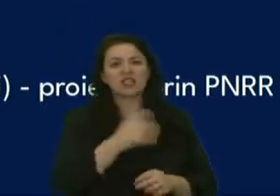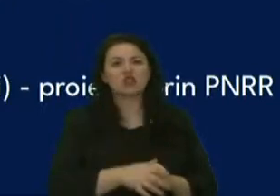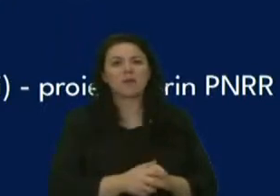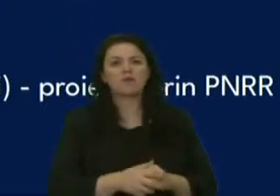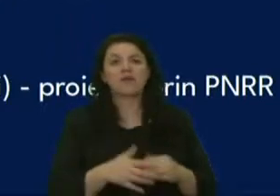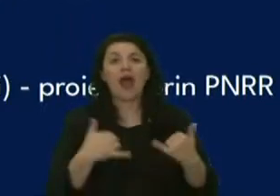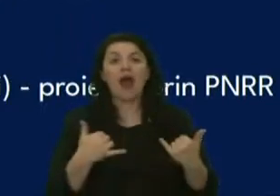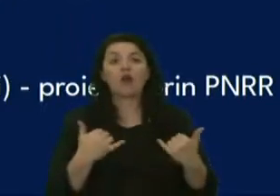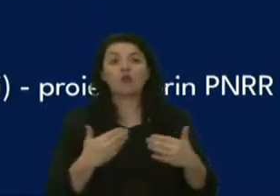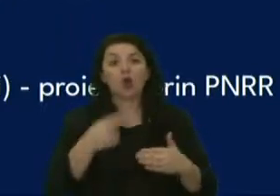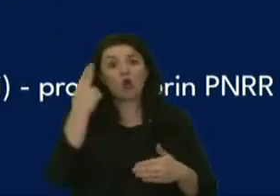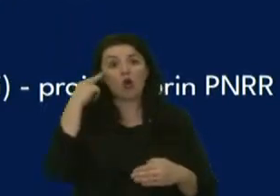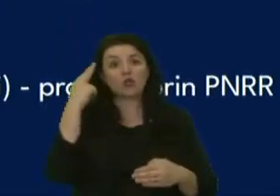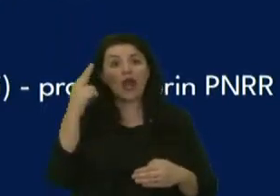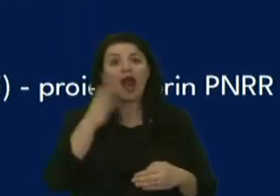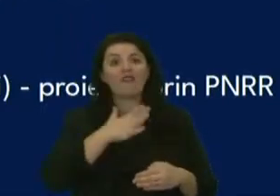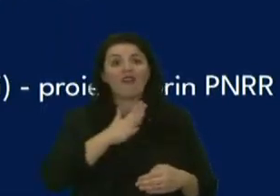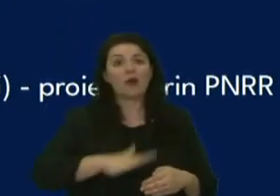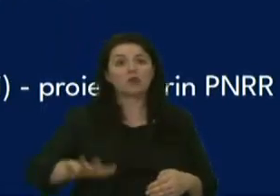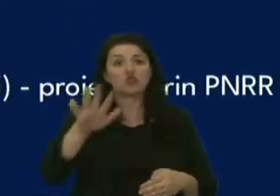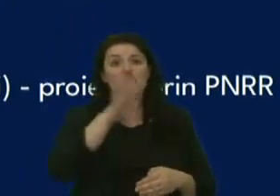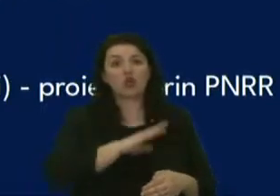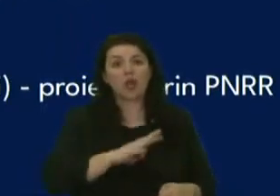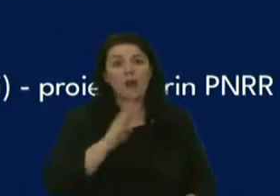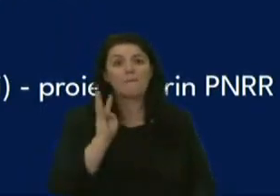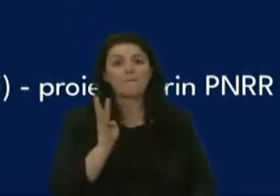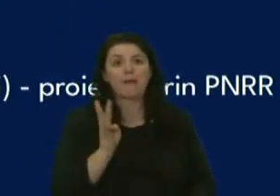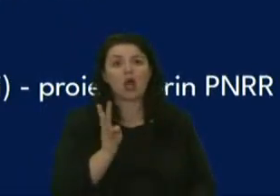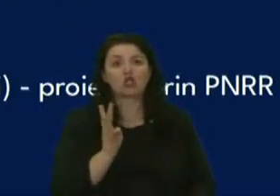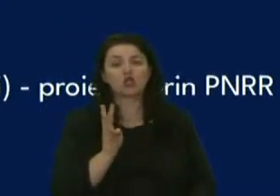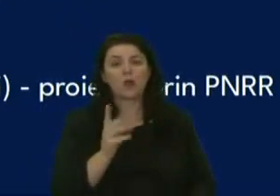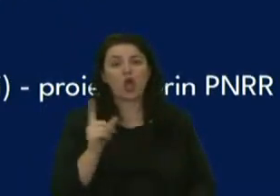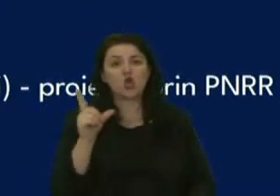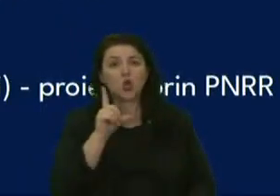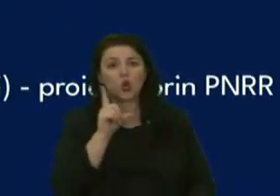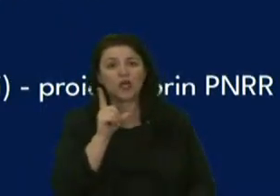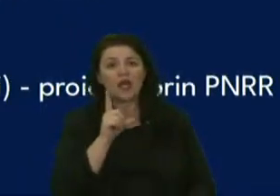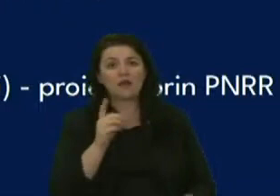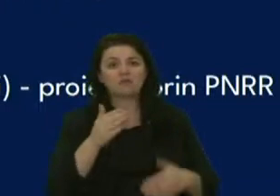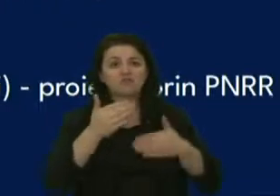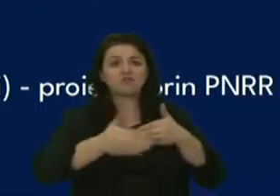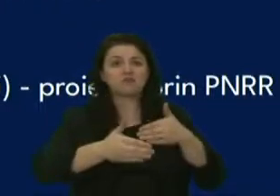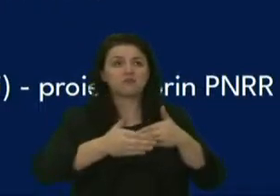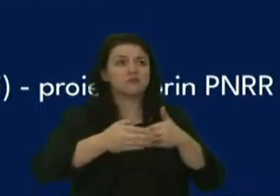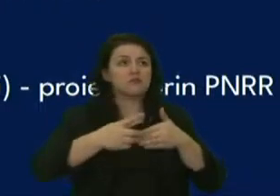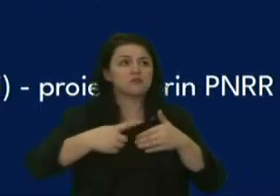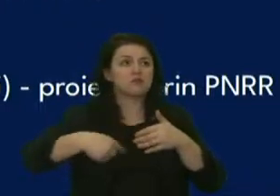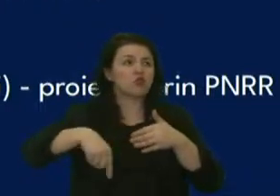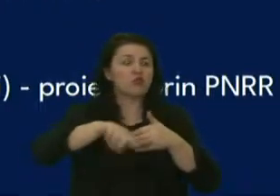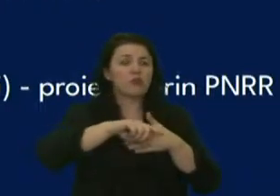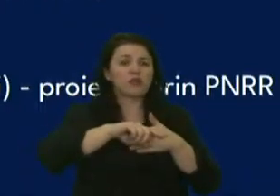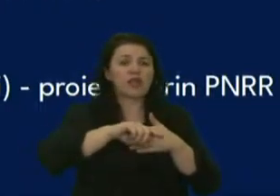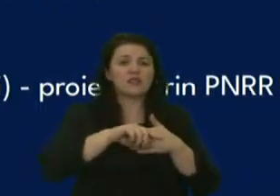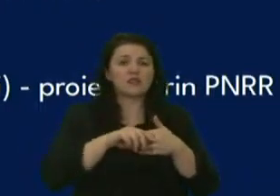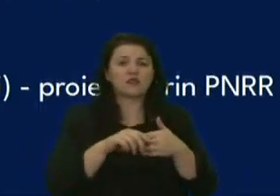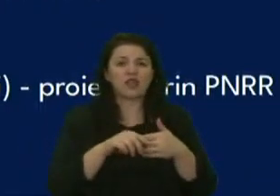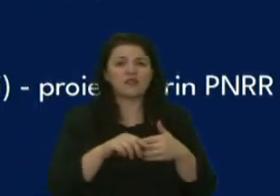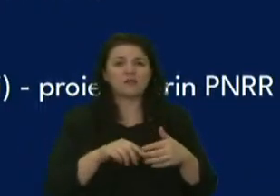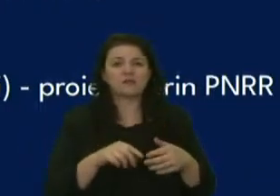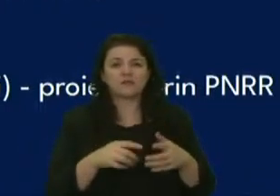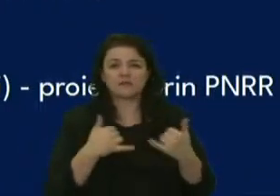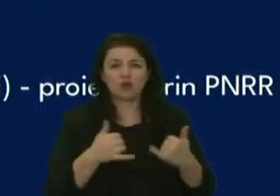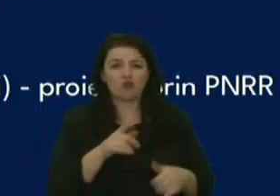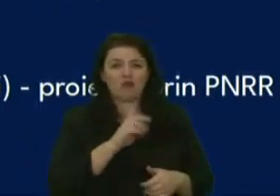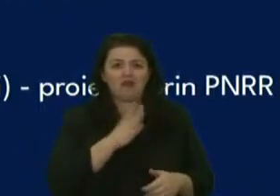acum mergând mai departe avem zona 14 iulie cu străzile aferente Deci regenerare urbană aici ă pot